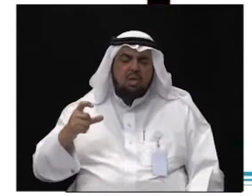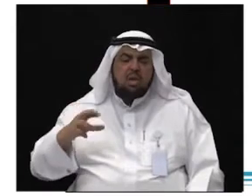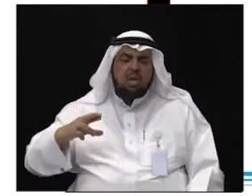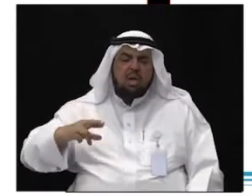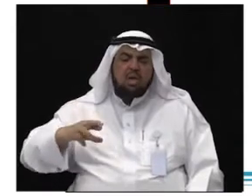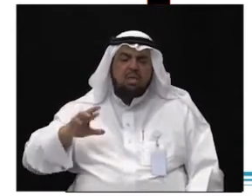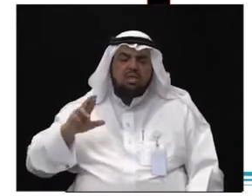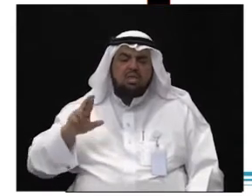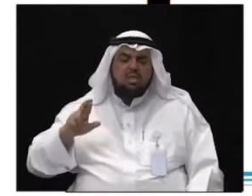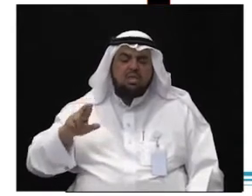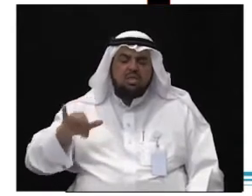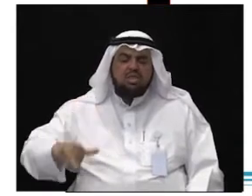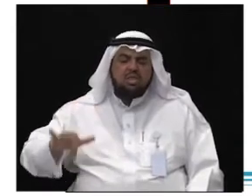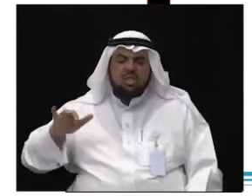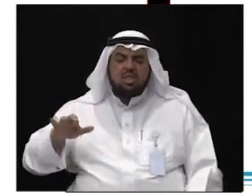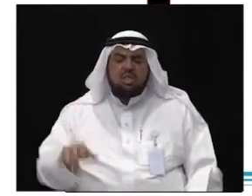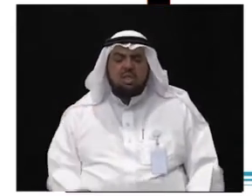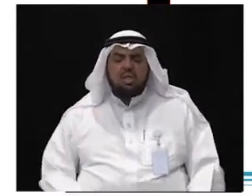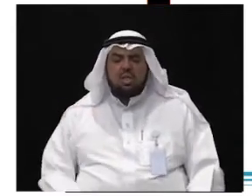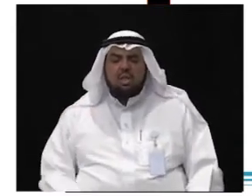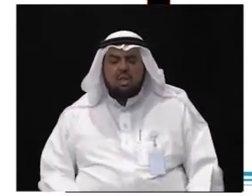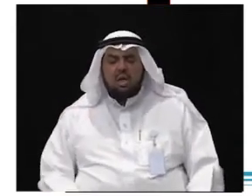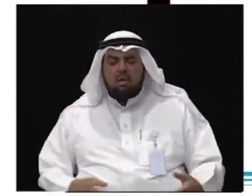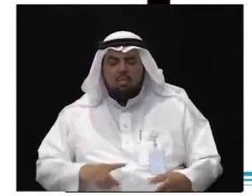للحل؟ لنبدأ سويا.